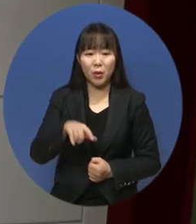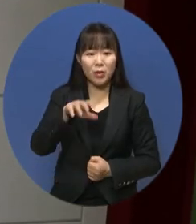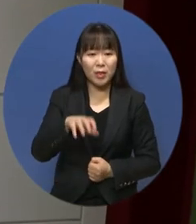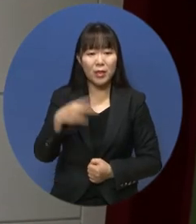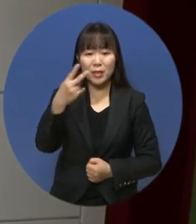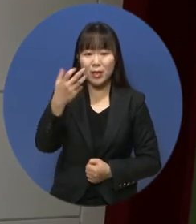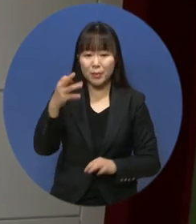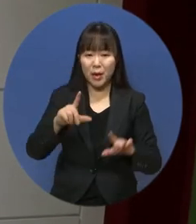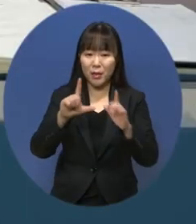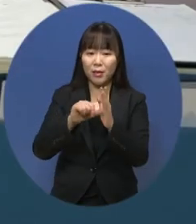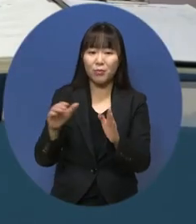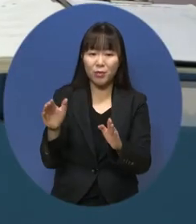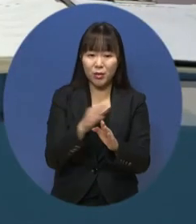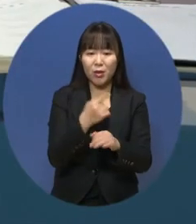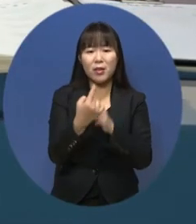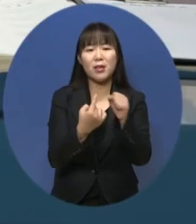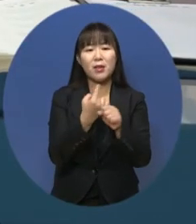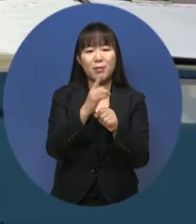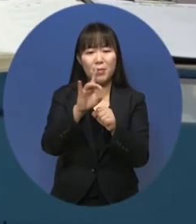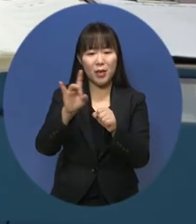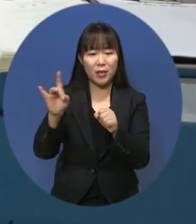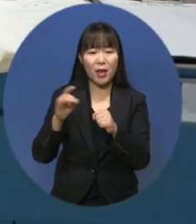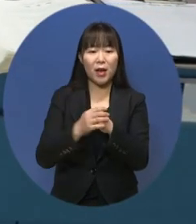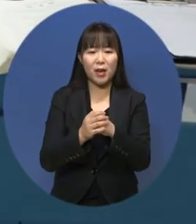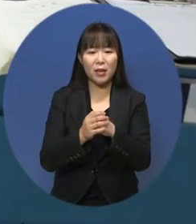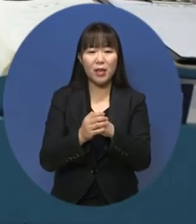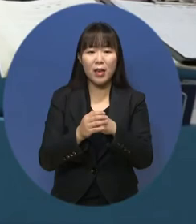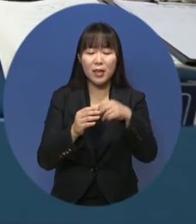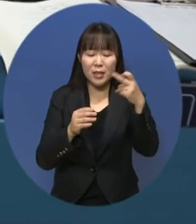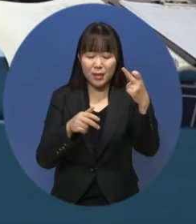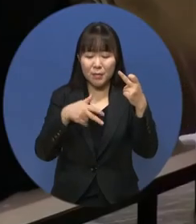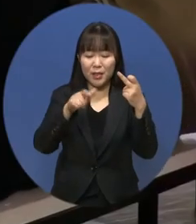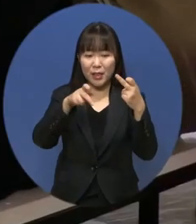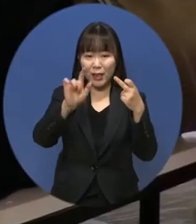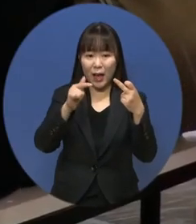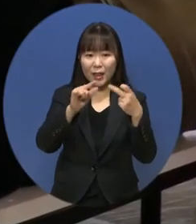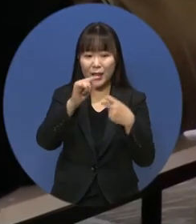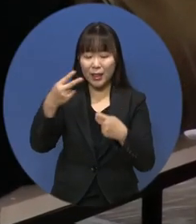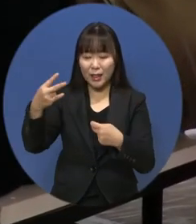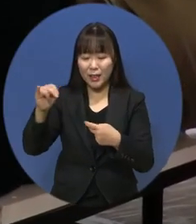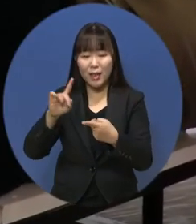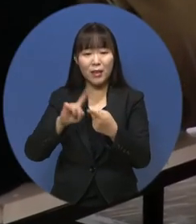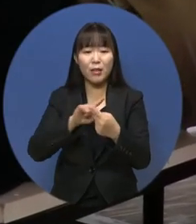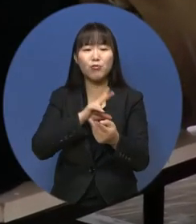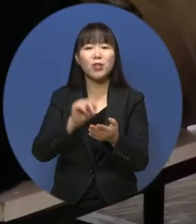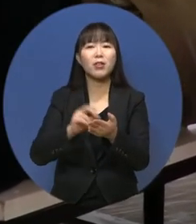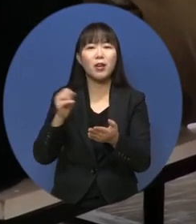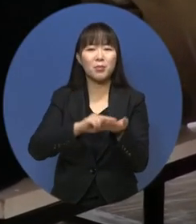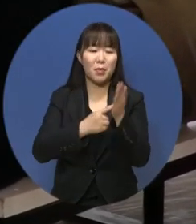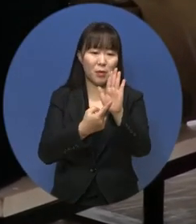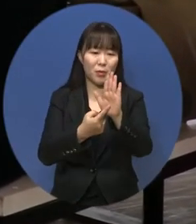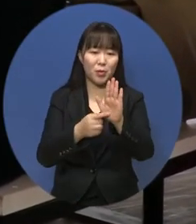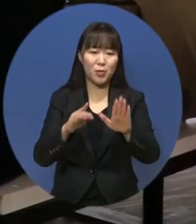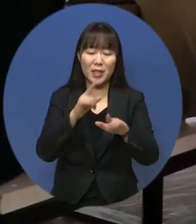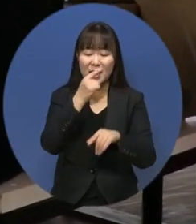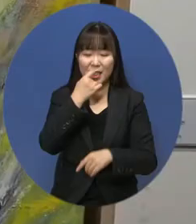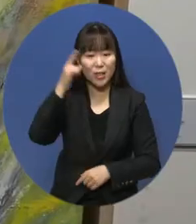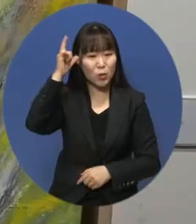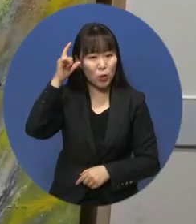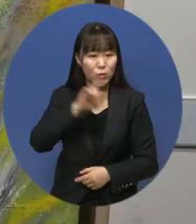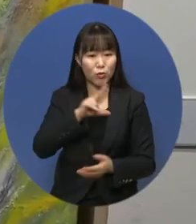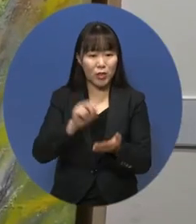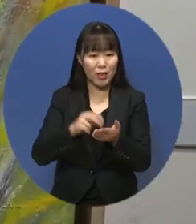여수미술관에서는 2018년부터 매년 12지간 띠를 주제로 한 전시를 선보였고 올해도 신축년 하얀 소를